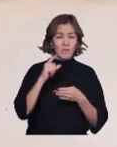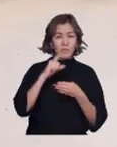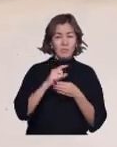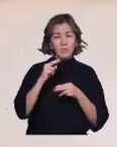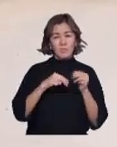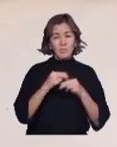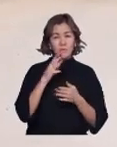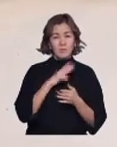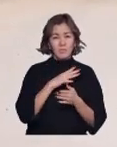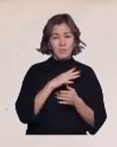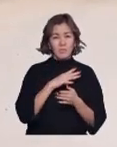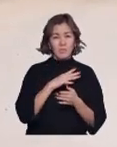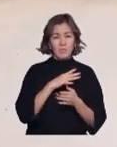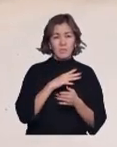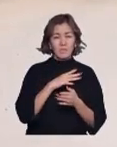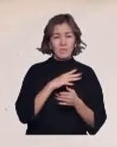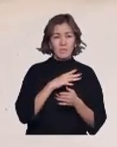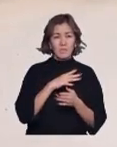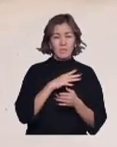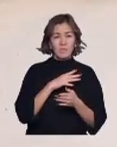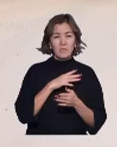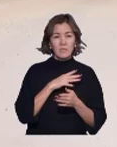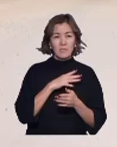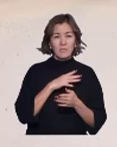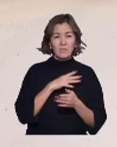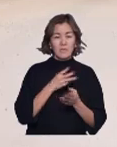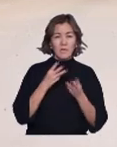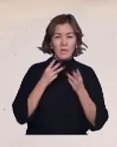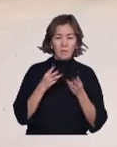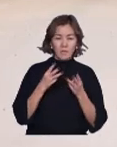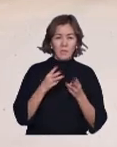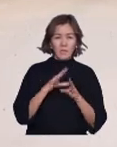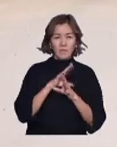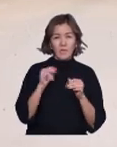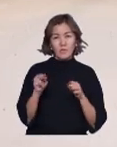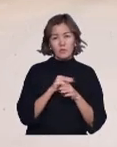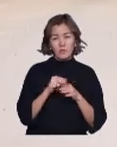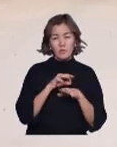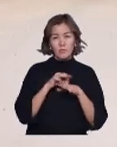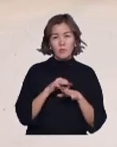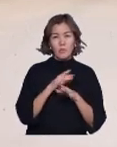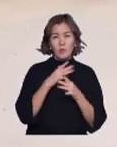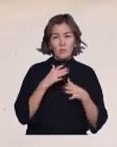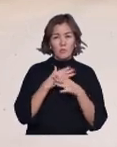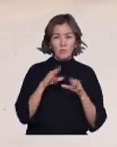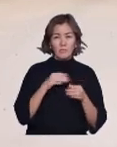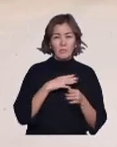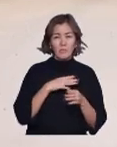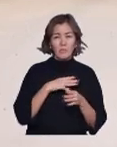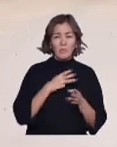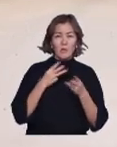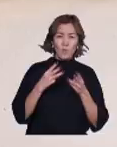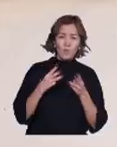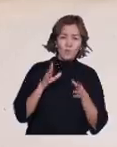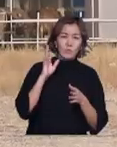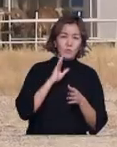жатыр, мешіттің де мысалы естіп жатырмыз, әлгі ата пленесін бір нәрсесін жасап беріп жатыр. Көп көмек беріп жатыр, отын сумен